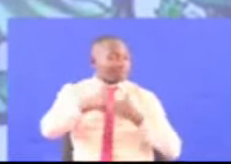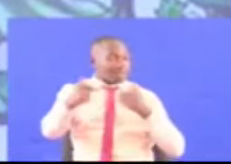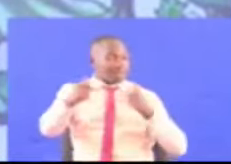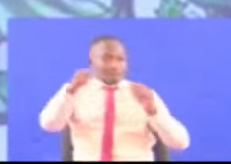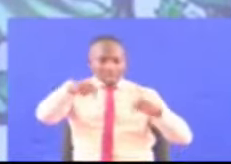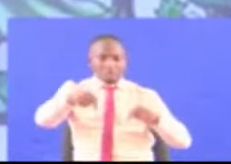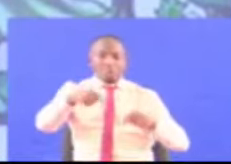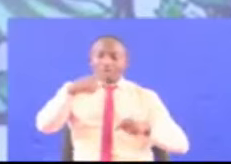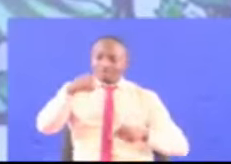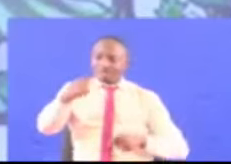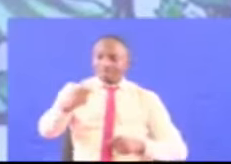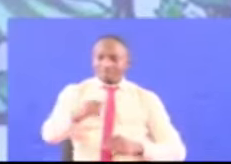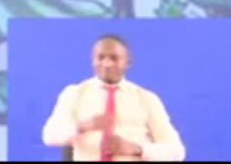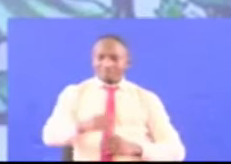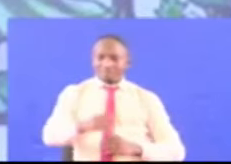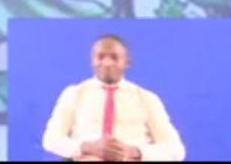namtaja.